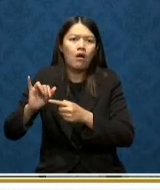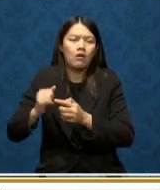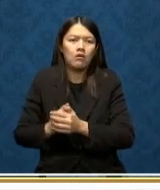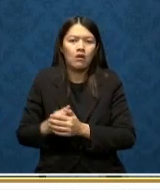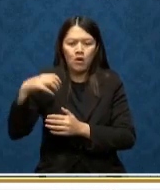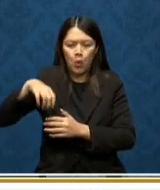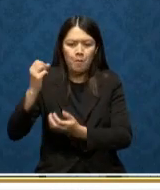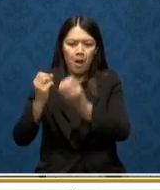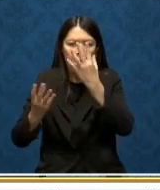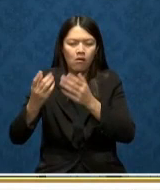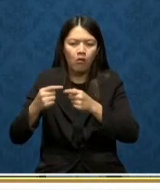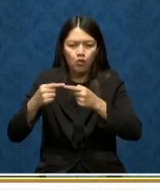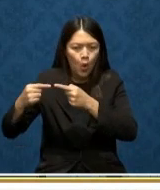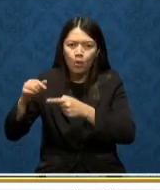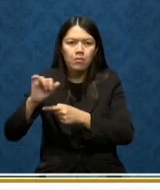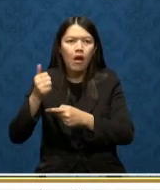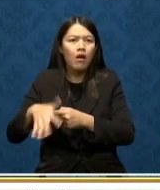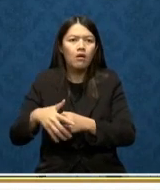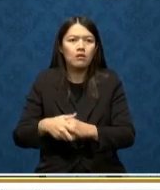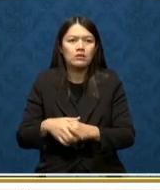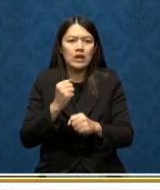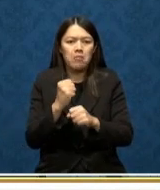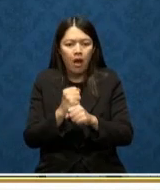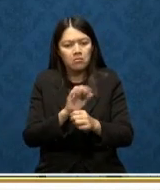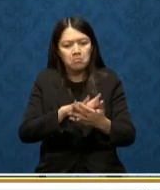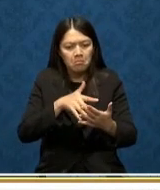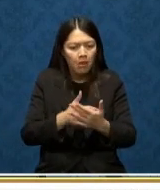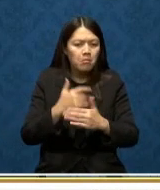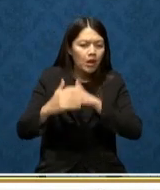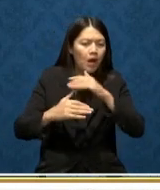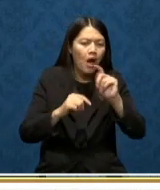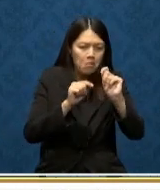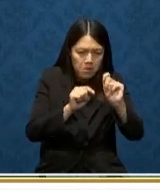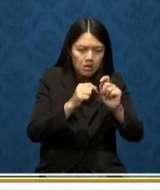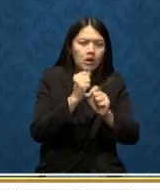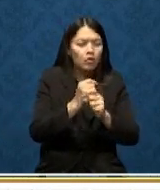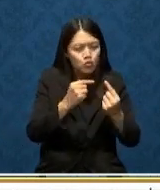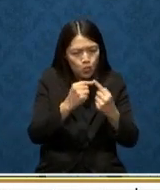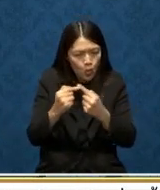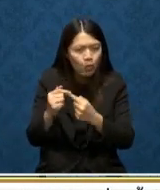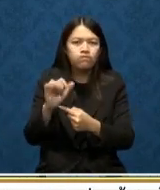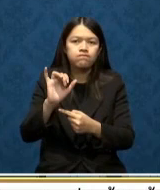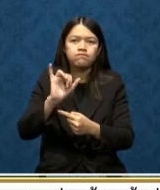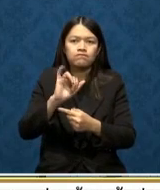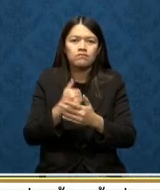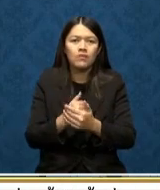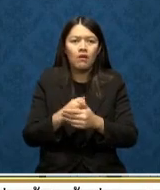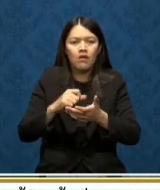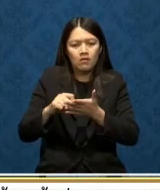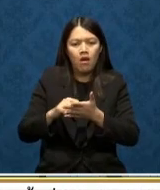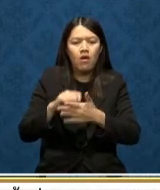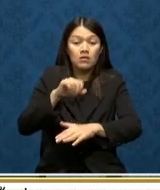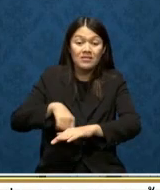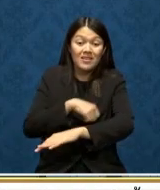มปาไปแต่อย่ใดทำให้ไม่สามารดัเรื่องการทำแผนประหนาอำเภออย่างได้อย่างต่เนื่องเช่นการปรับรุงสนาม